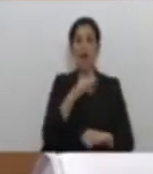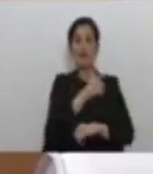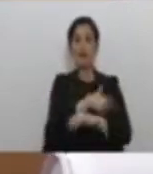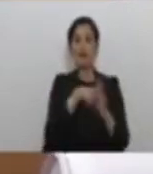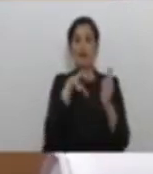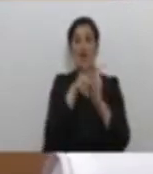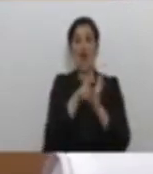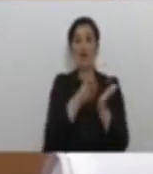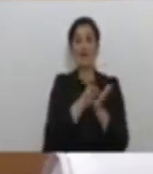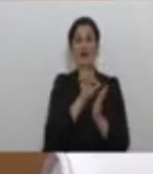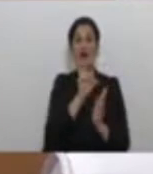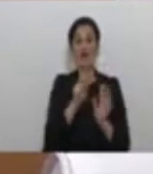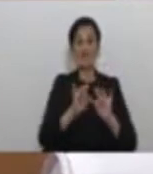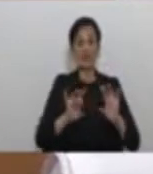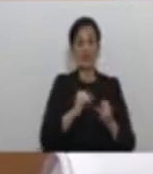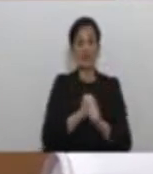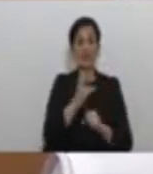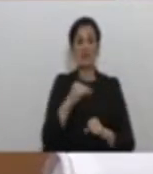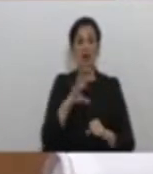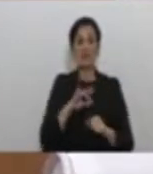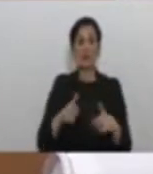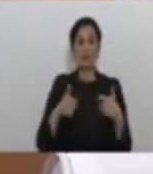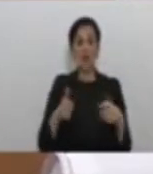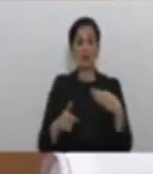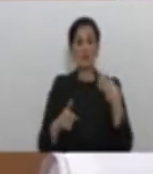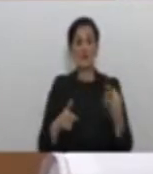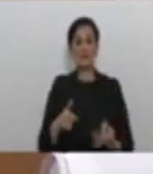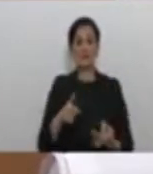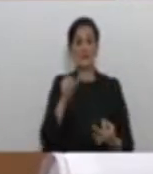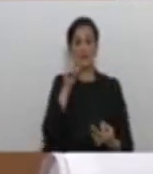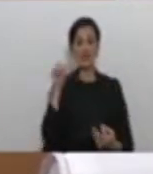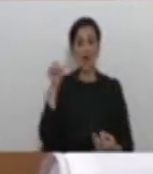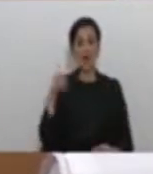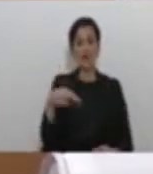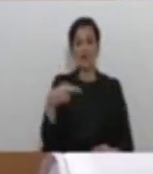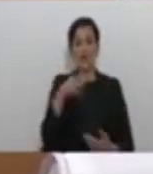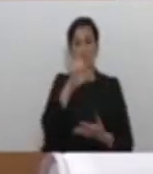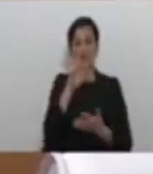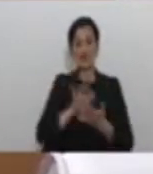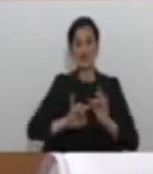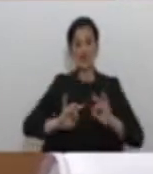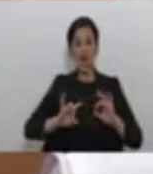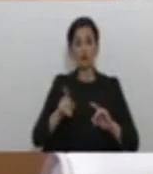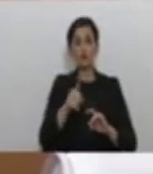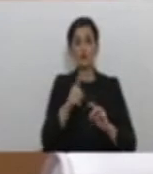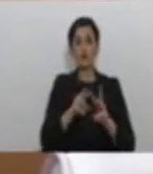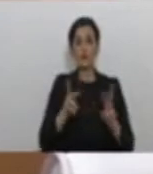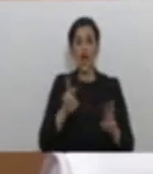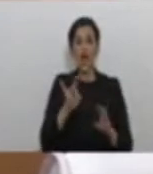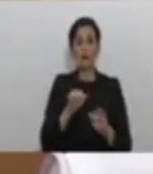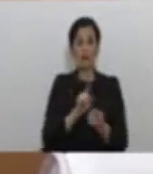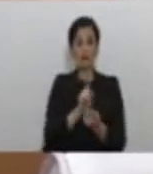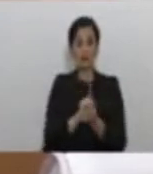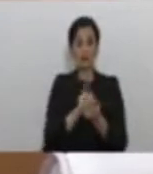კუთხით აქცენტი გავაკეთო ნატოს გენერალური მდივნის გასული წლის დეკემბრის განცხადებას, როდესაც ის პრემიერ ღარიბაშვილს შეხვდა